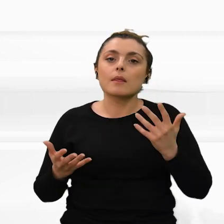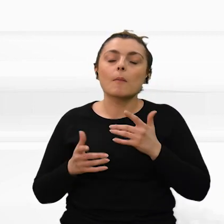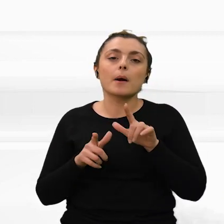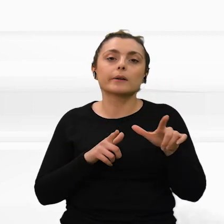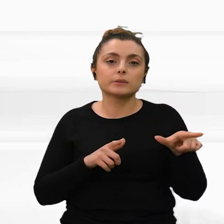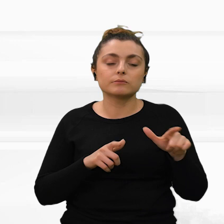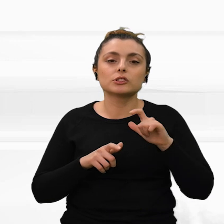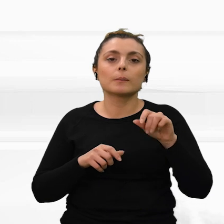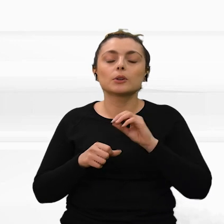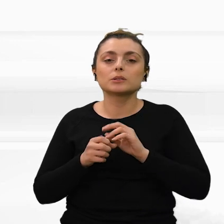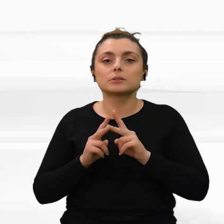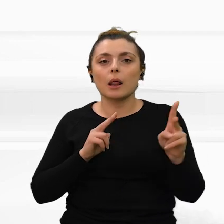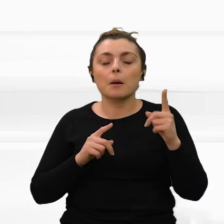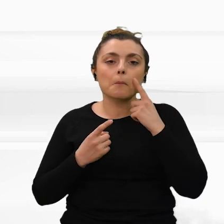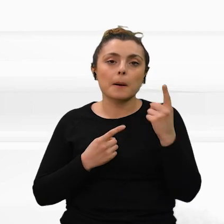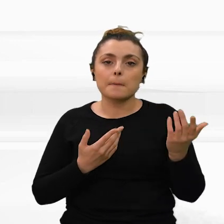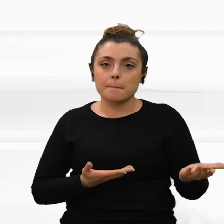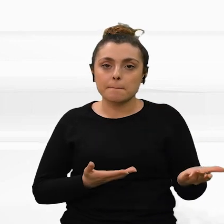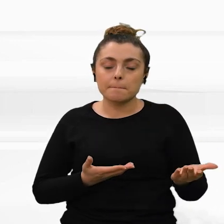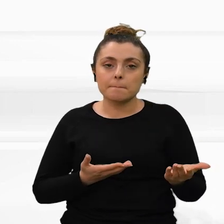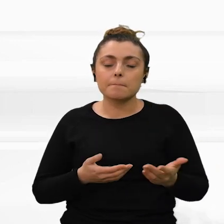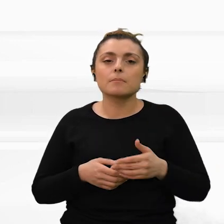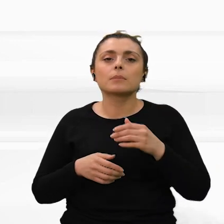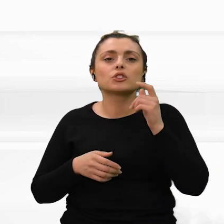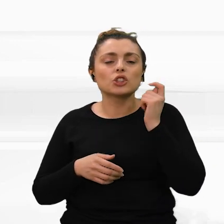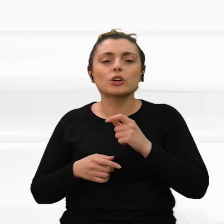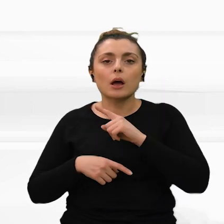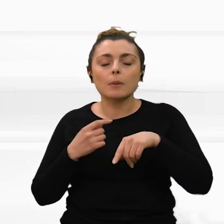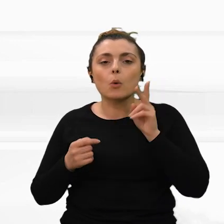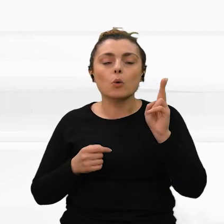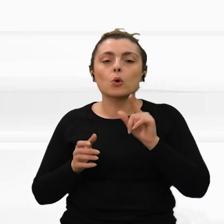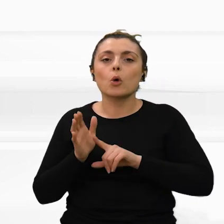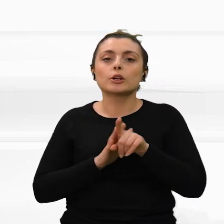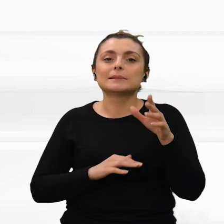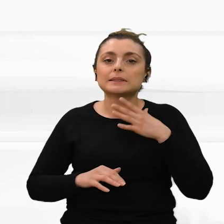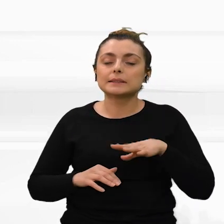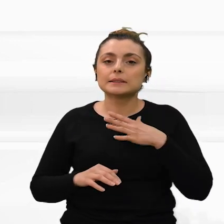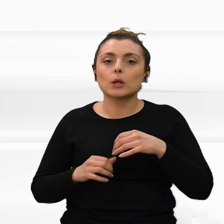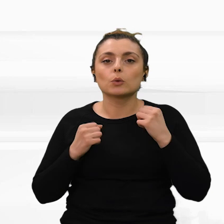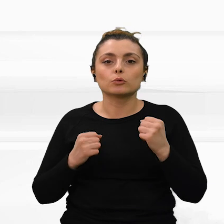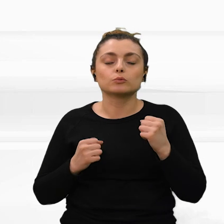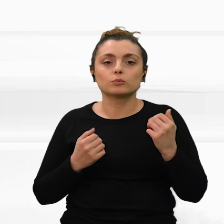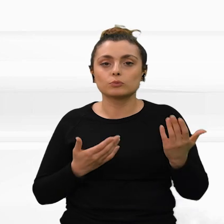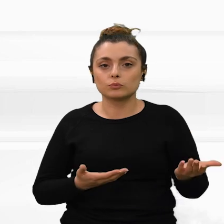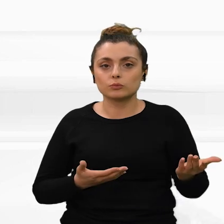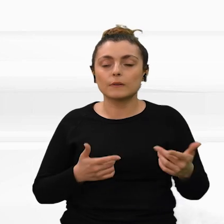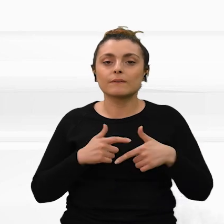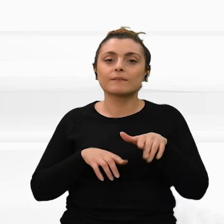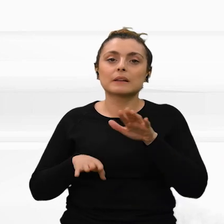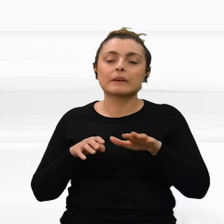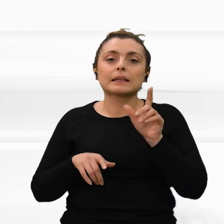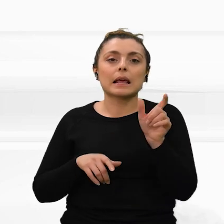davranmalıdır seçeneklere sırasıyla bakalım aha bu arama ve ona ulaşma isteğini güçlendirmesi